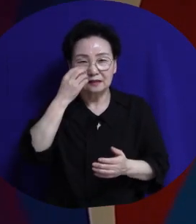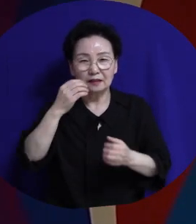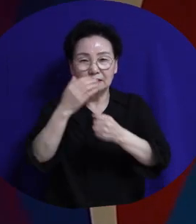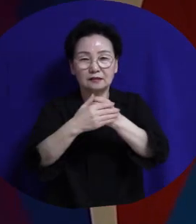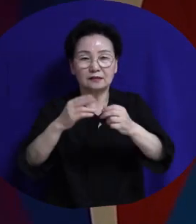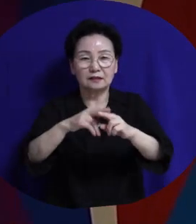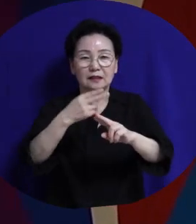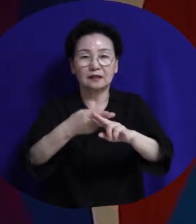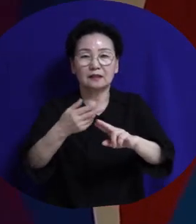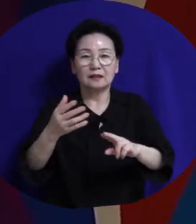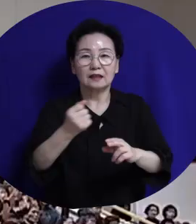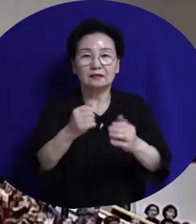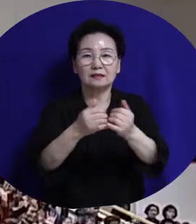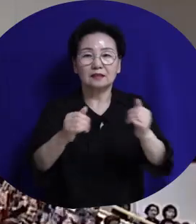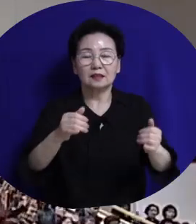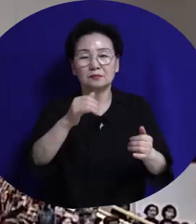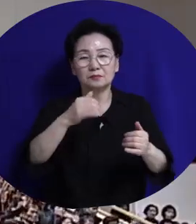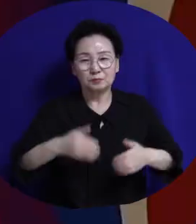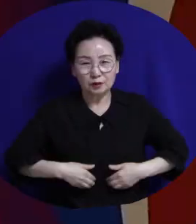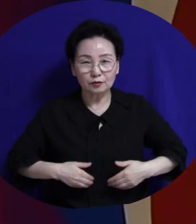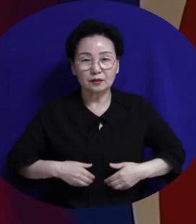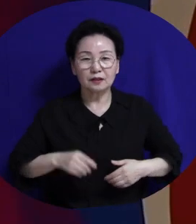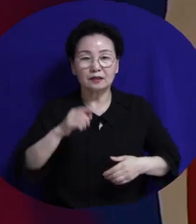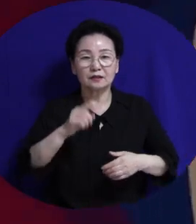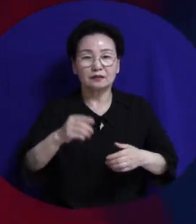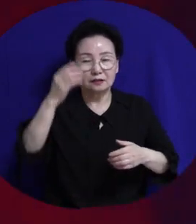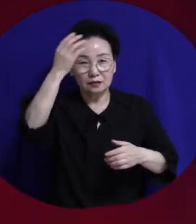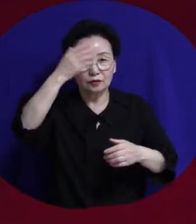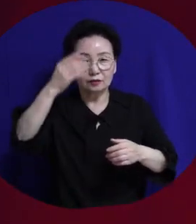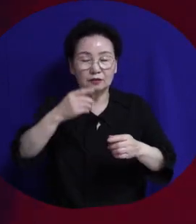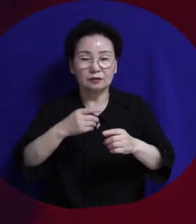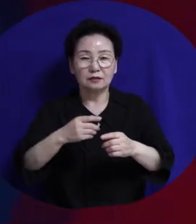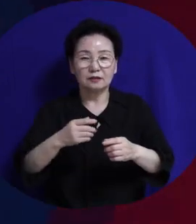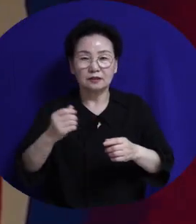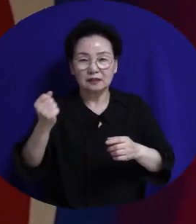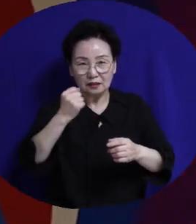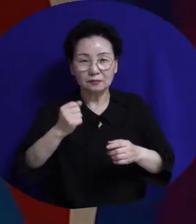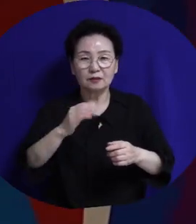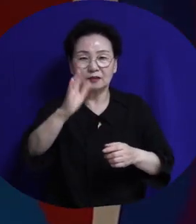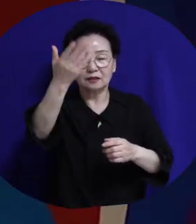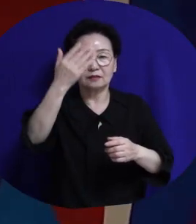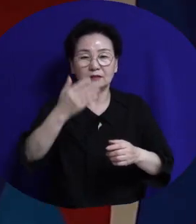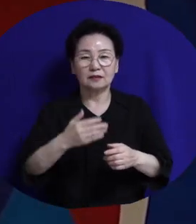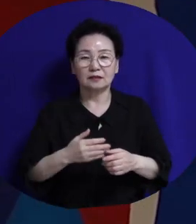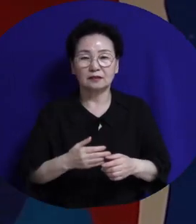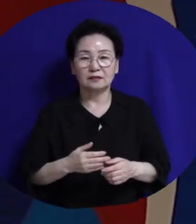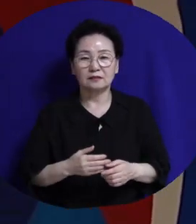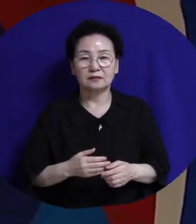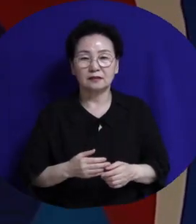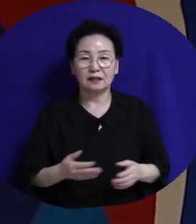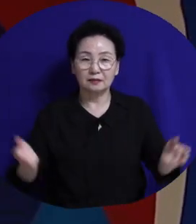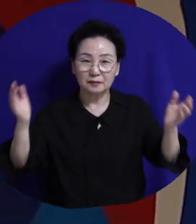은사를 가진 자가 있어야 되는 걸 믿으면 두 손이 그게 영적 무기라는 걸 여러분들이 깨닫는 자가 돼야죠.